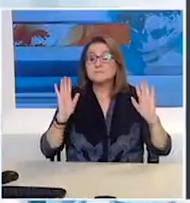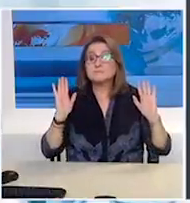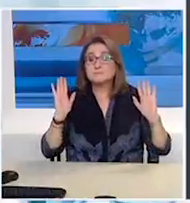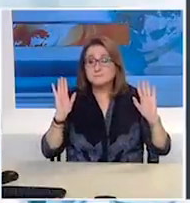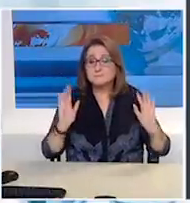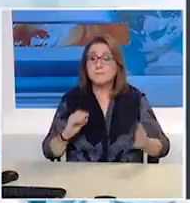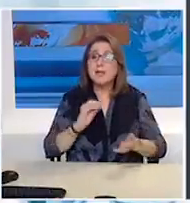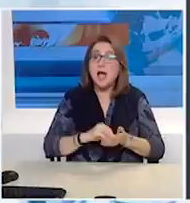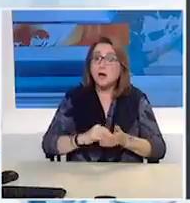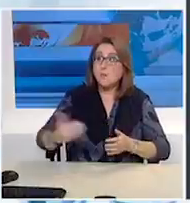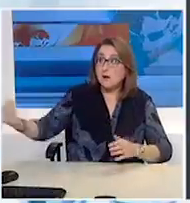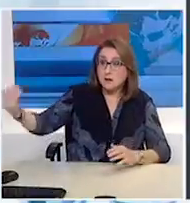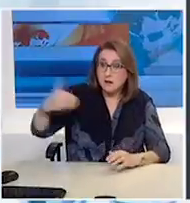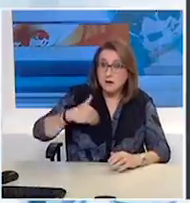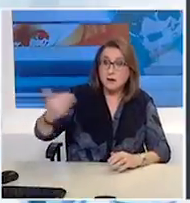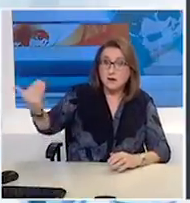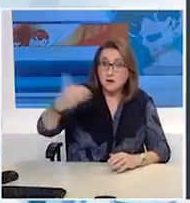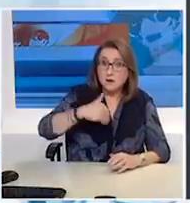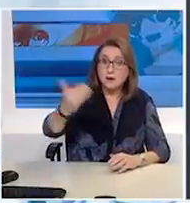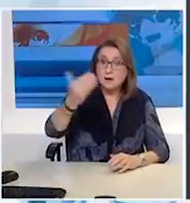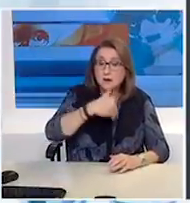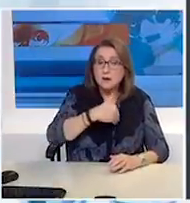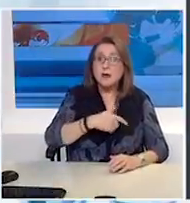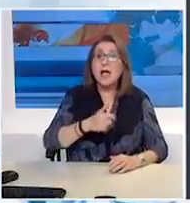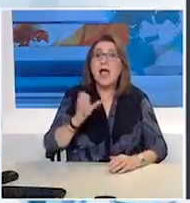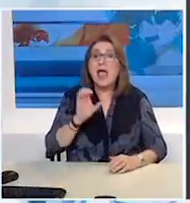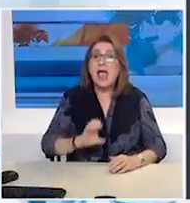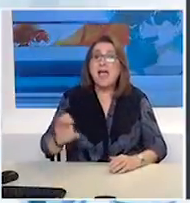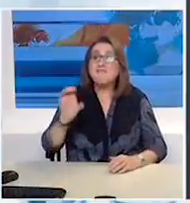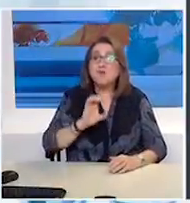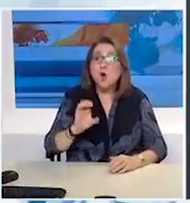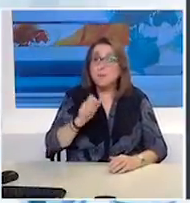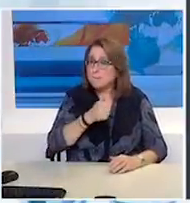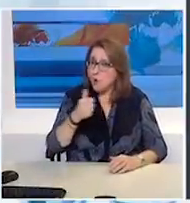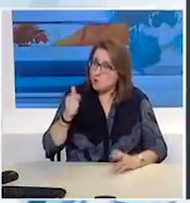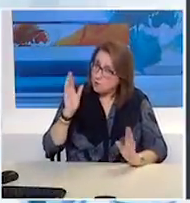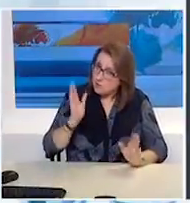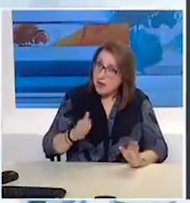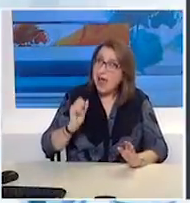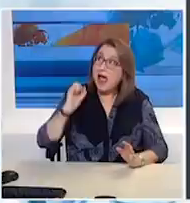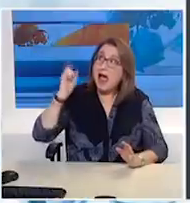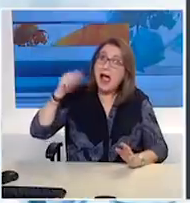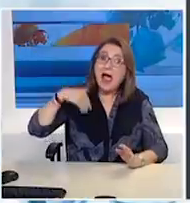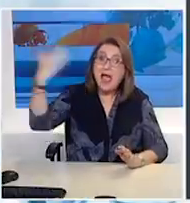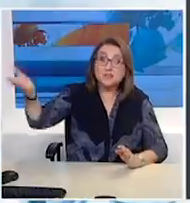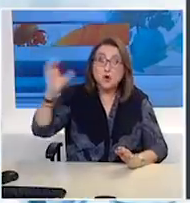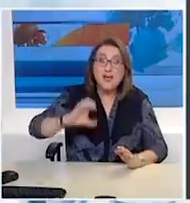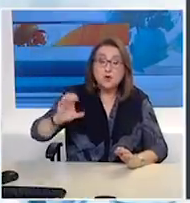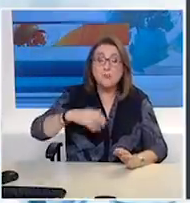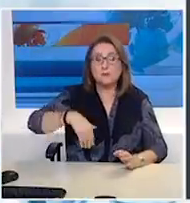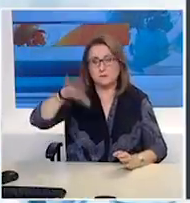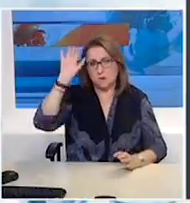απαγόρευση εισόδου στη χώρα μη Ευρωπαίων πολιτών. Συγκεκριμένα, με στόχο την προστασία επιβατών και πολιτών από την